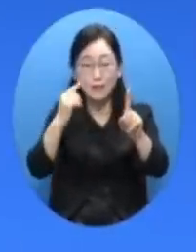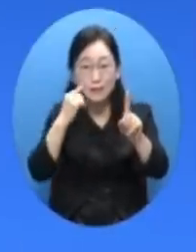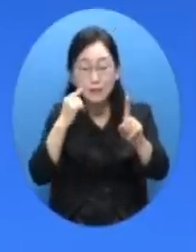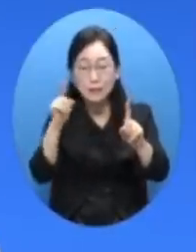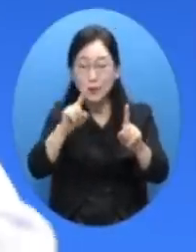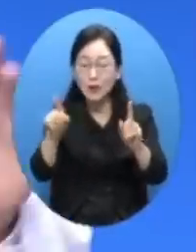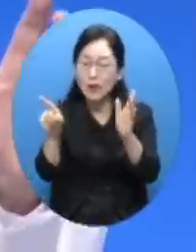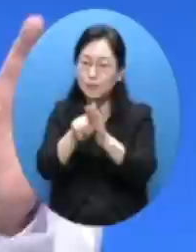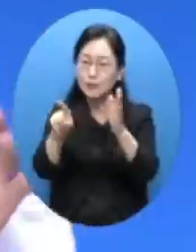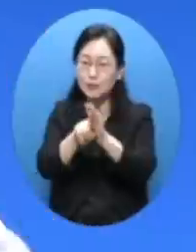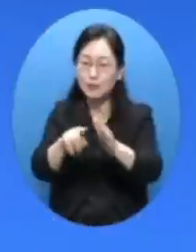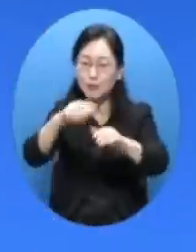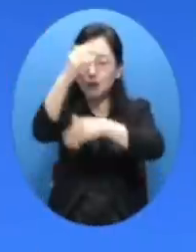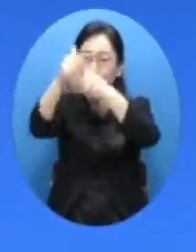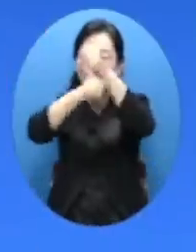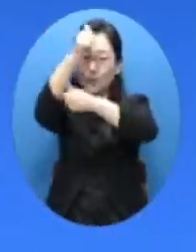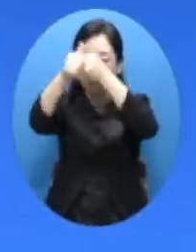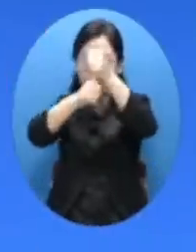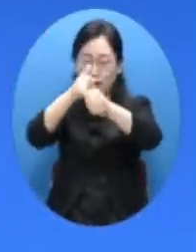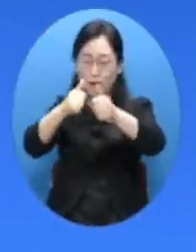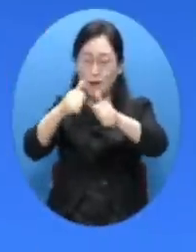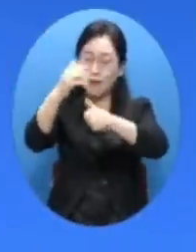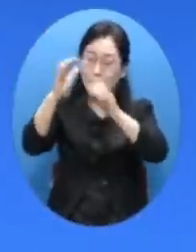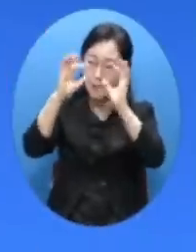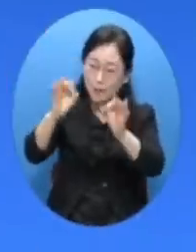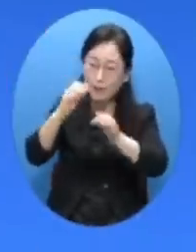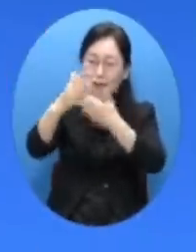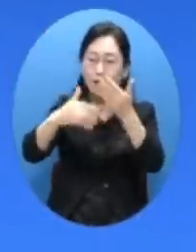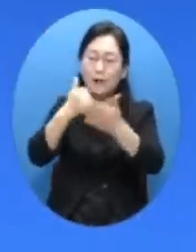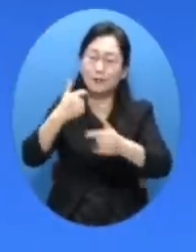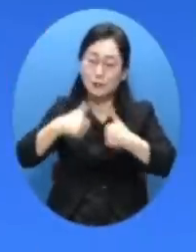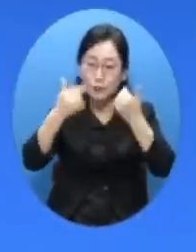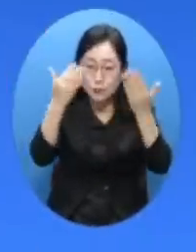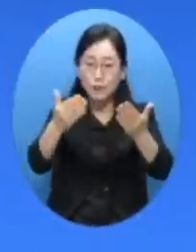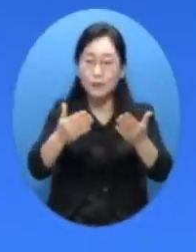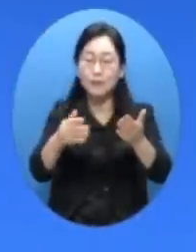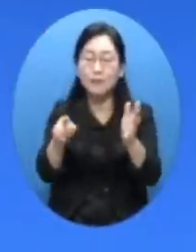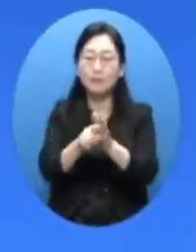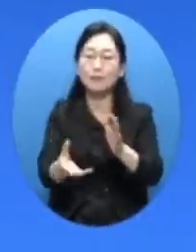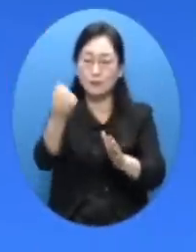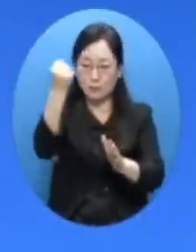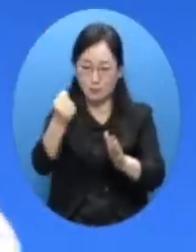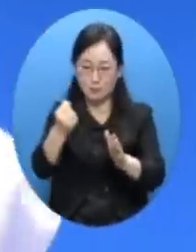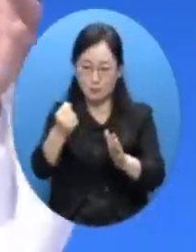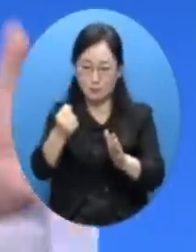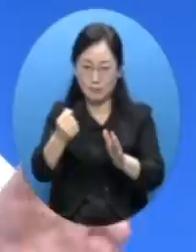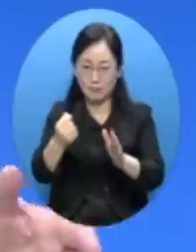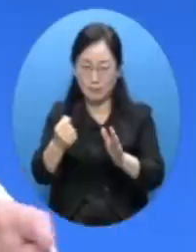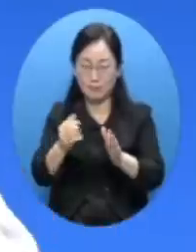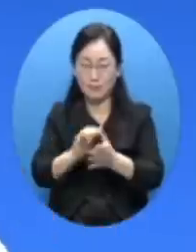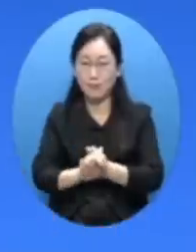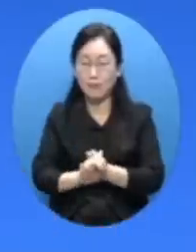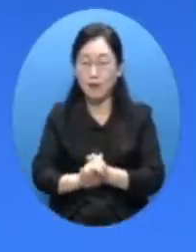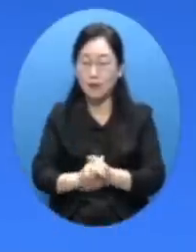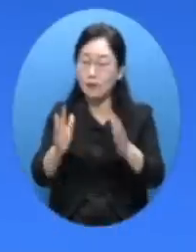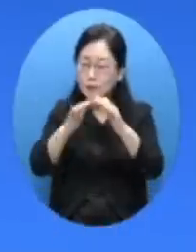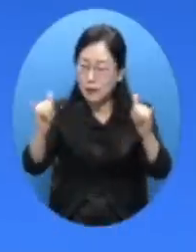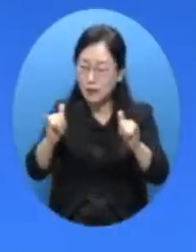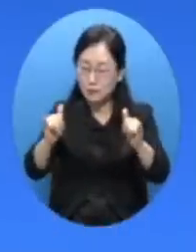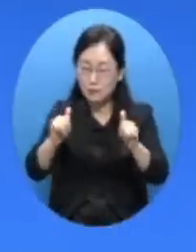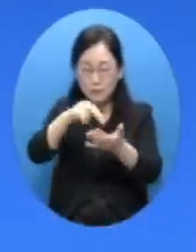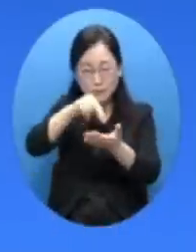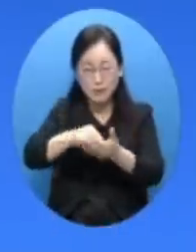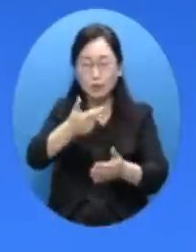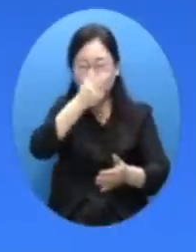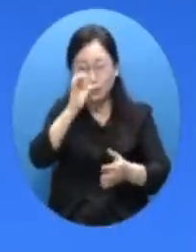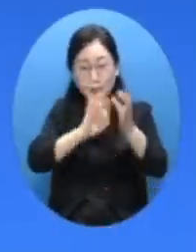믿음의 모든 조상들이 다 하나님을 기쁘시게 하는 믿음을 가진 사람인 것을 알 수 있습니다. 인간적으로 부족한 것도 있고 실수도 있고